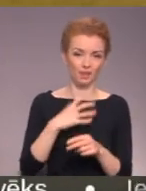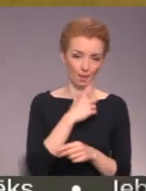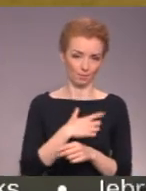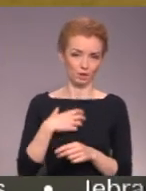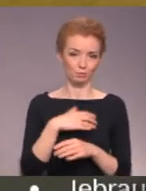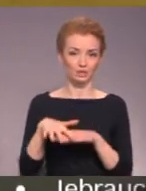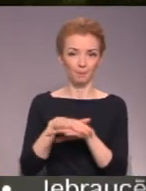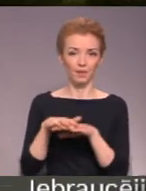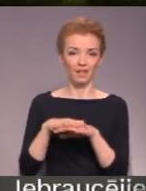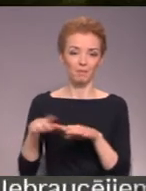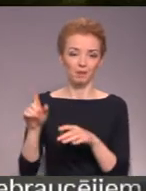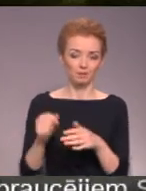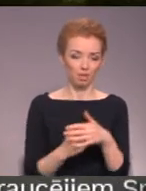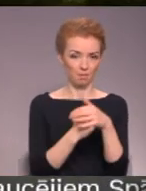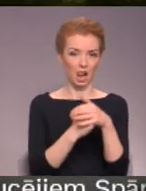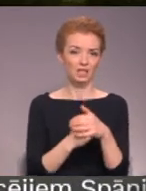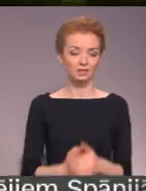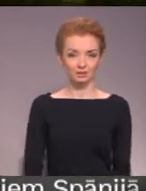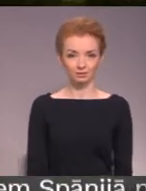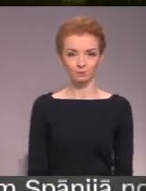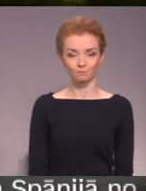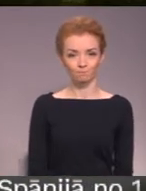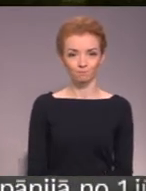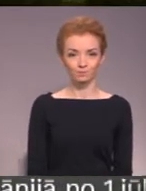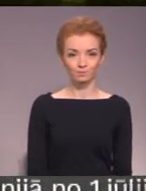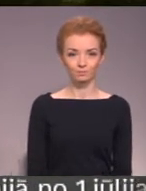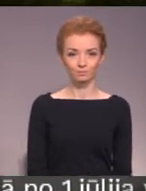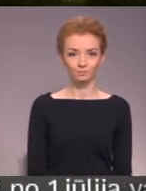ir nepieciešams sabiedrības atbalsts. Elīna Lapiņēmbats, Mosakovskis, Vidzemes televīzija.